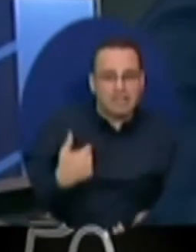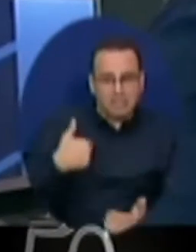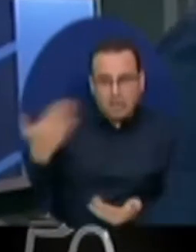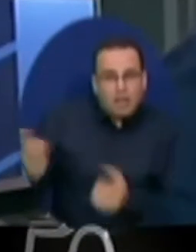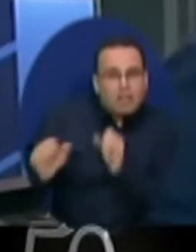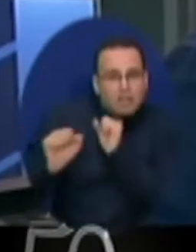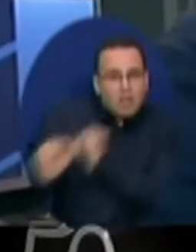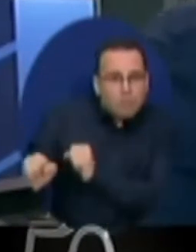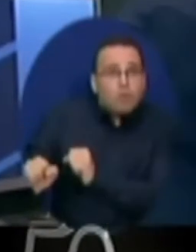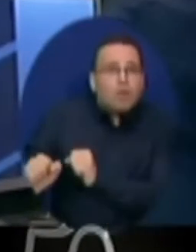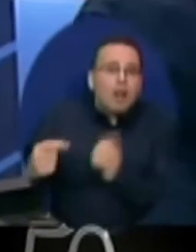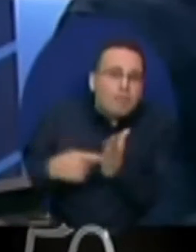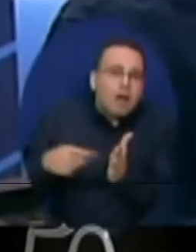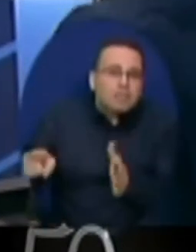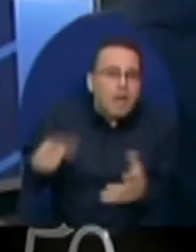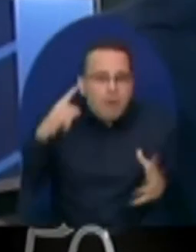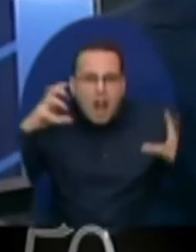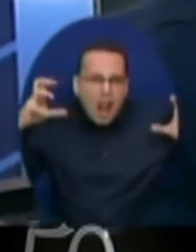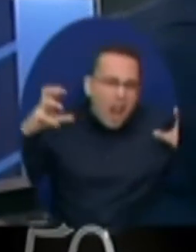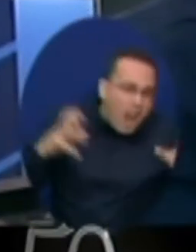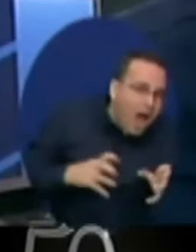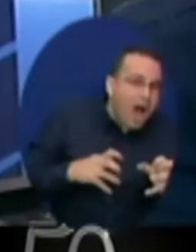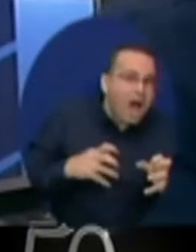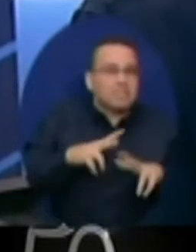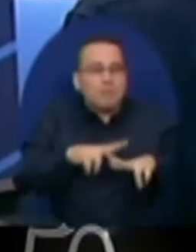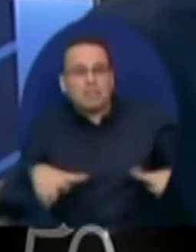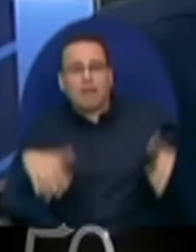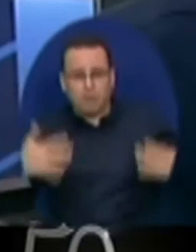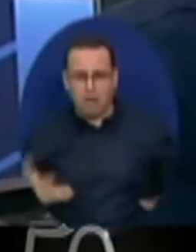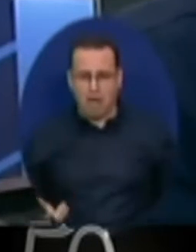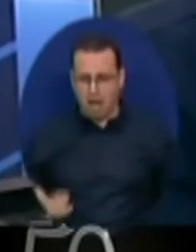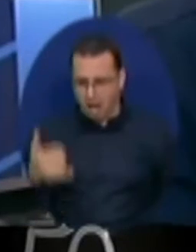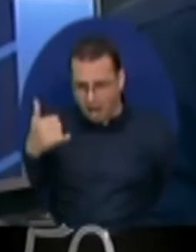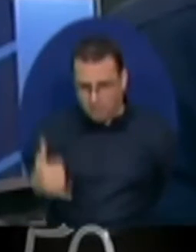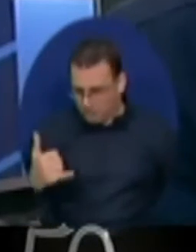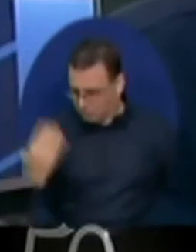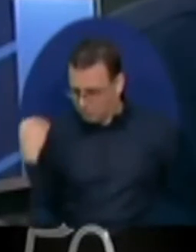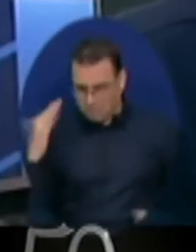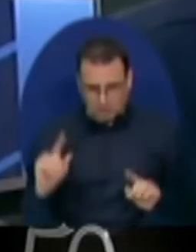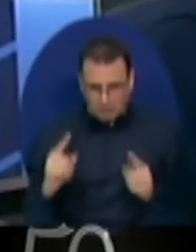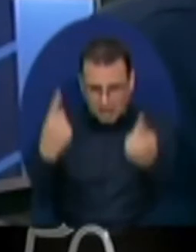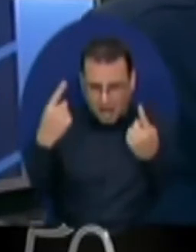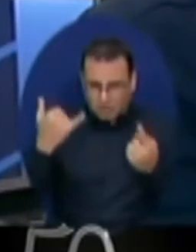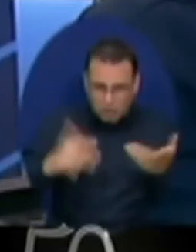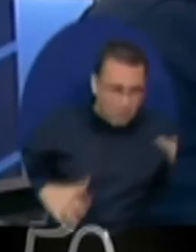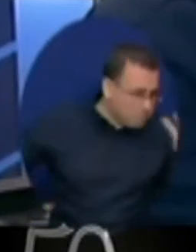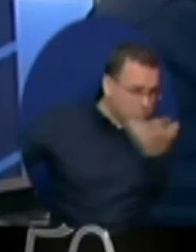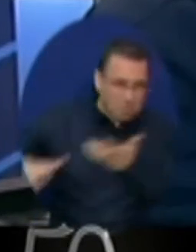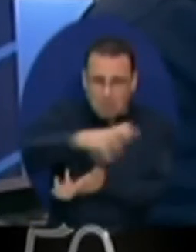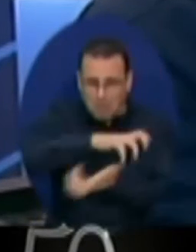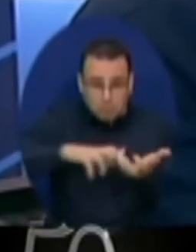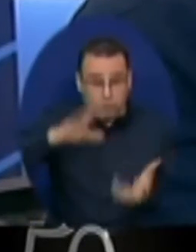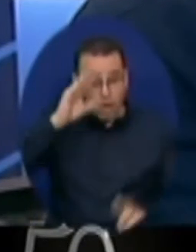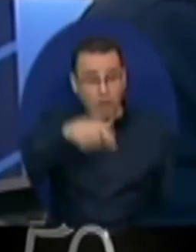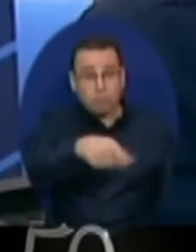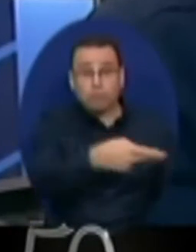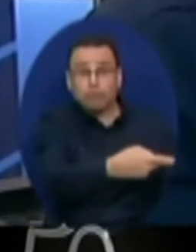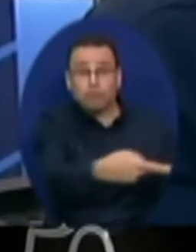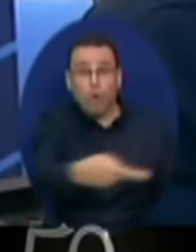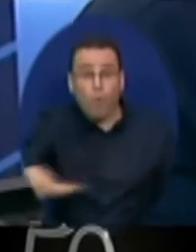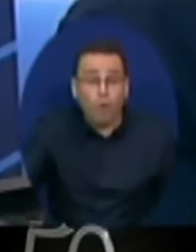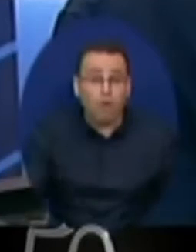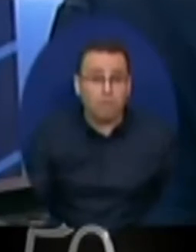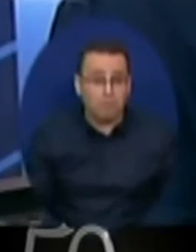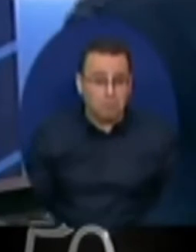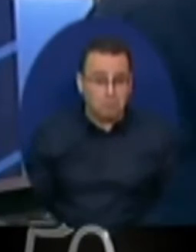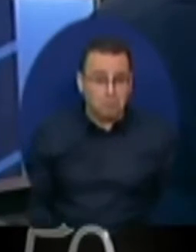גיבוי ונתתי. אבל הסיטואציה שעכשיו מרעישה את המדינה ובצדק, ששוכב